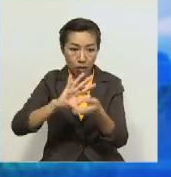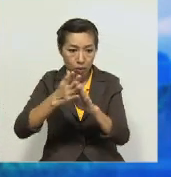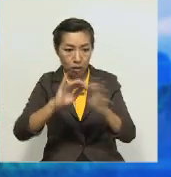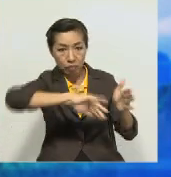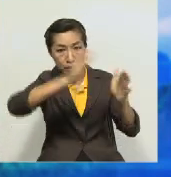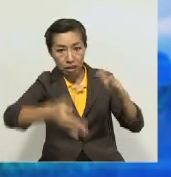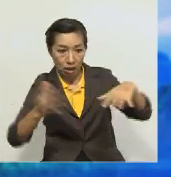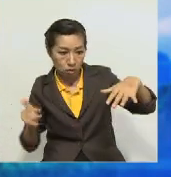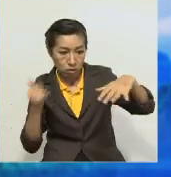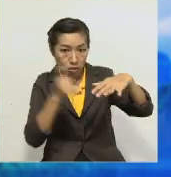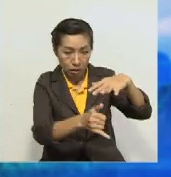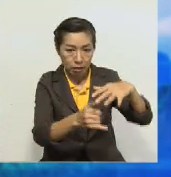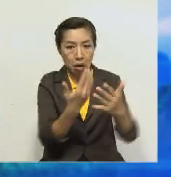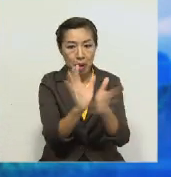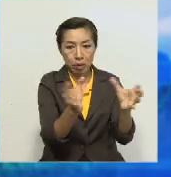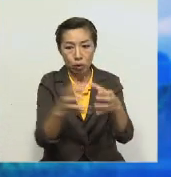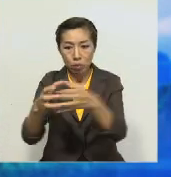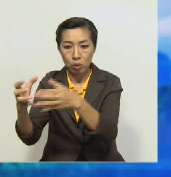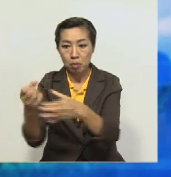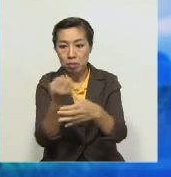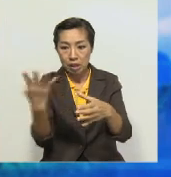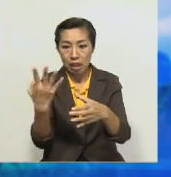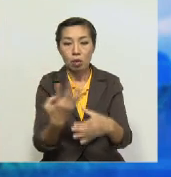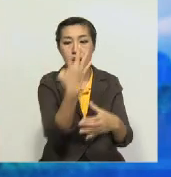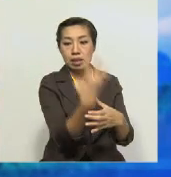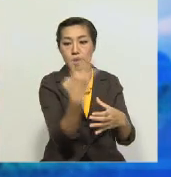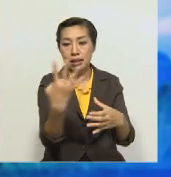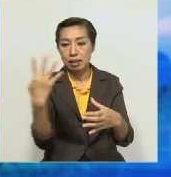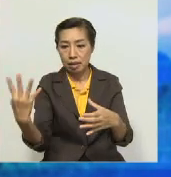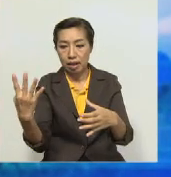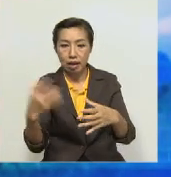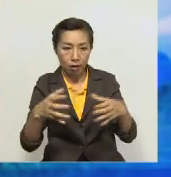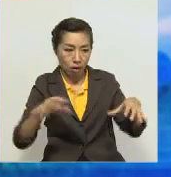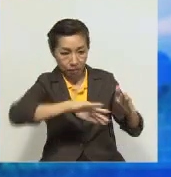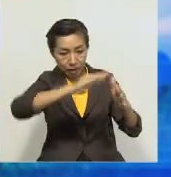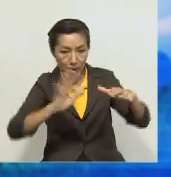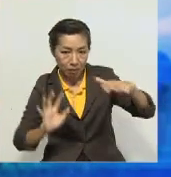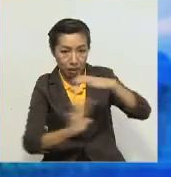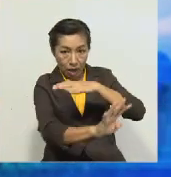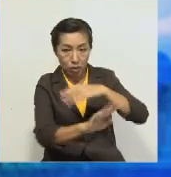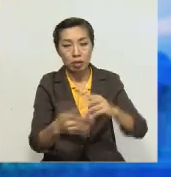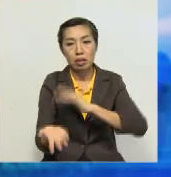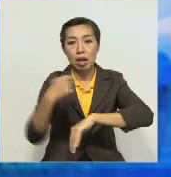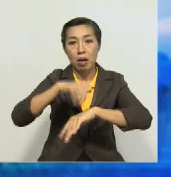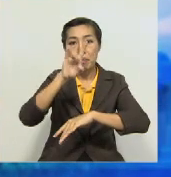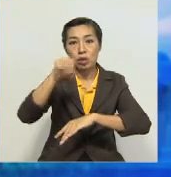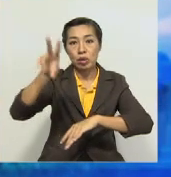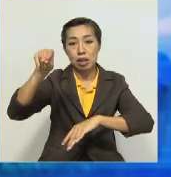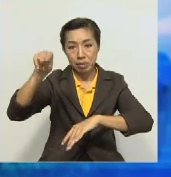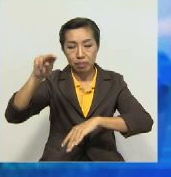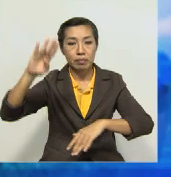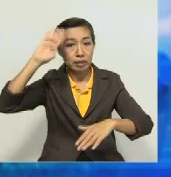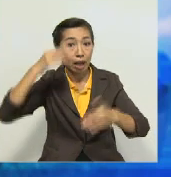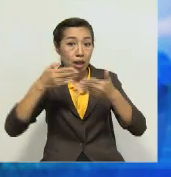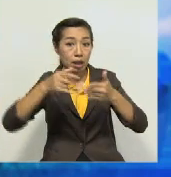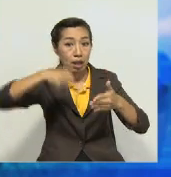กำลงเป็ 4 ชุด ชุละ 4 คน และเข้าทำหลวงเวลา 8 น.ร. 30 น.ร. ได้รับแจ้งวาหนวยซว